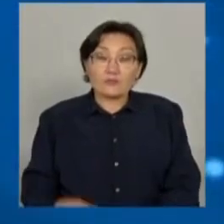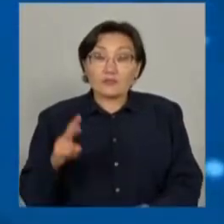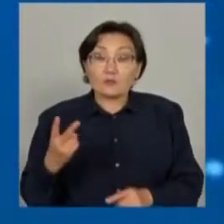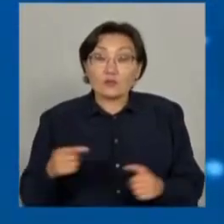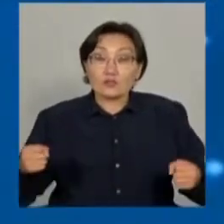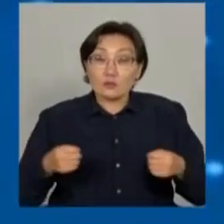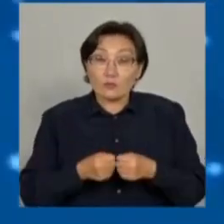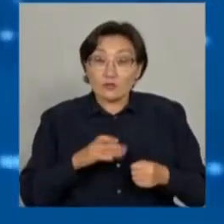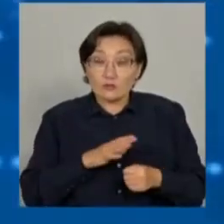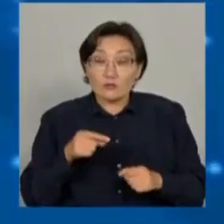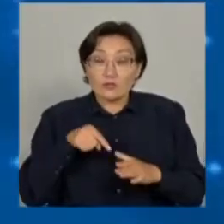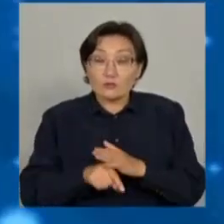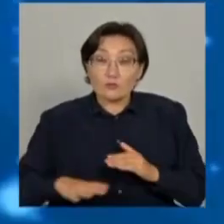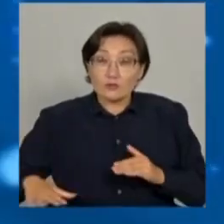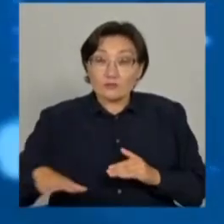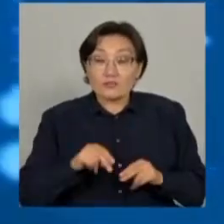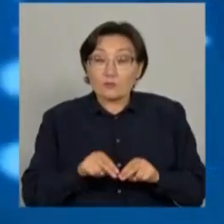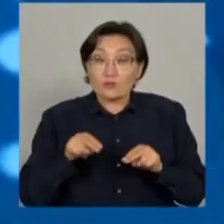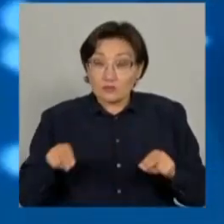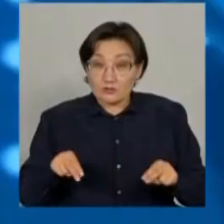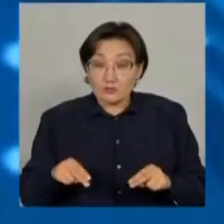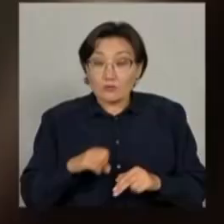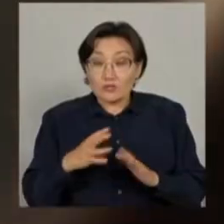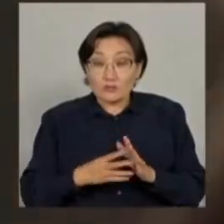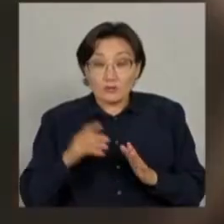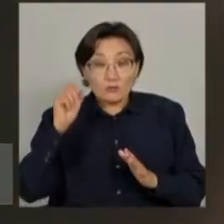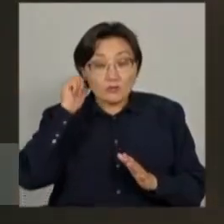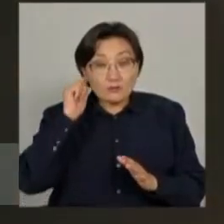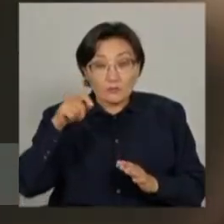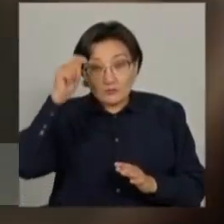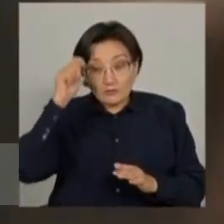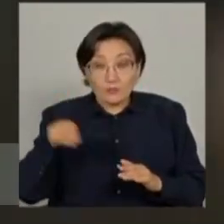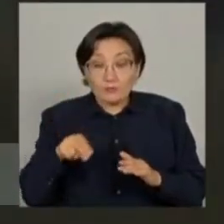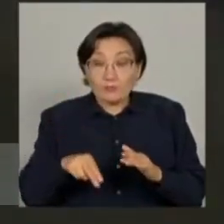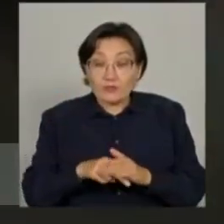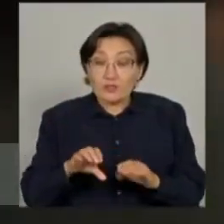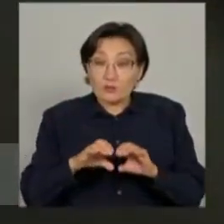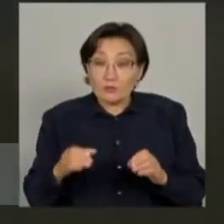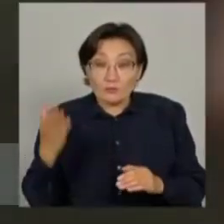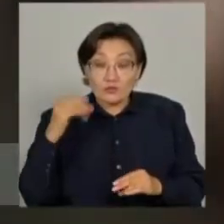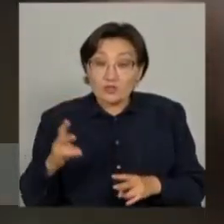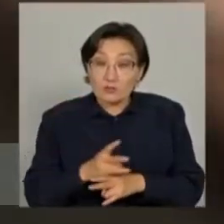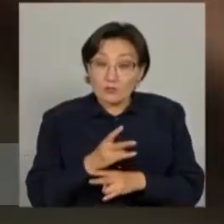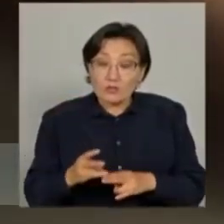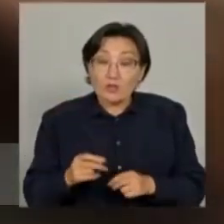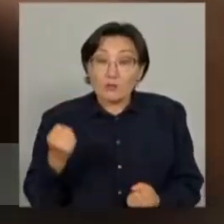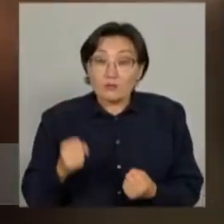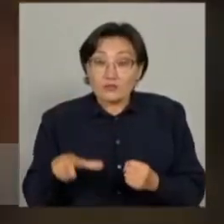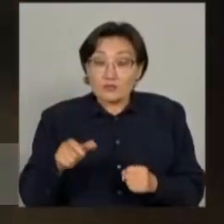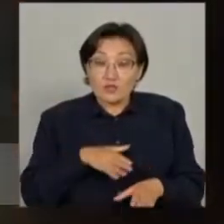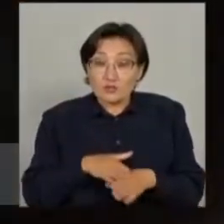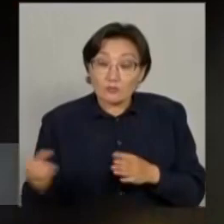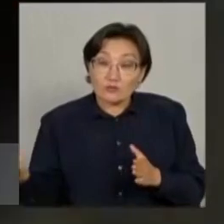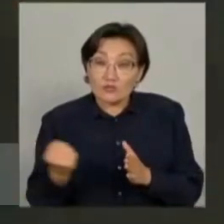Двойное ДТП произошло на одном участке в Петропавловске. 19-летний парень попал под колеса авто минувшей ночью. Водитель ВАЗа